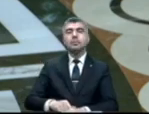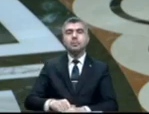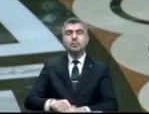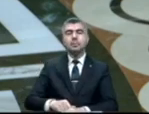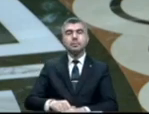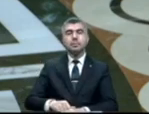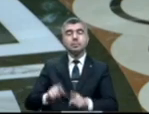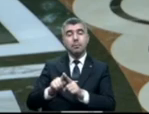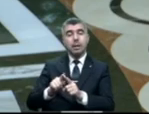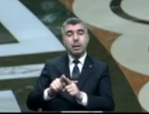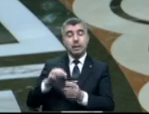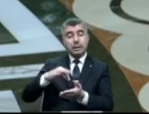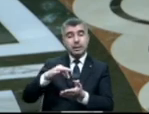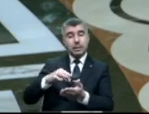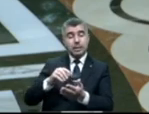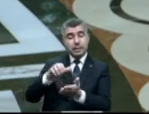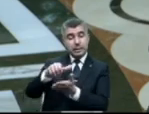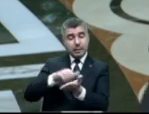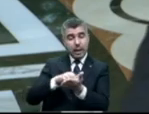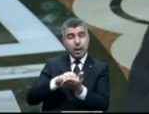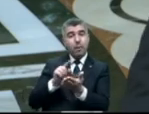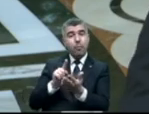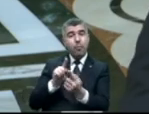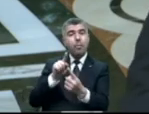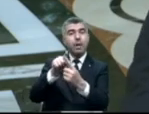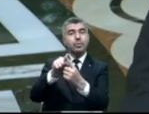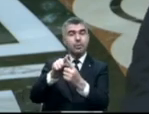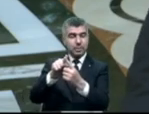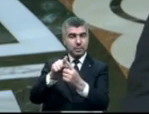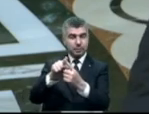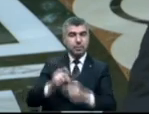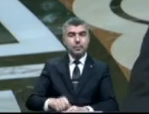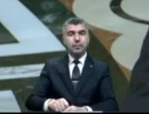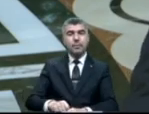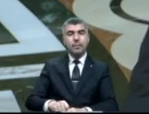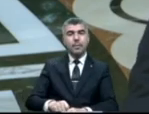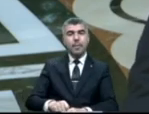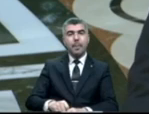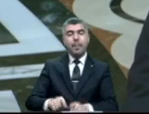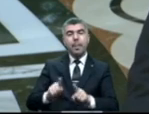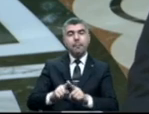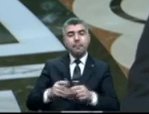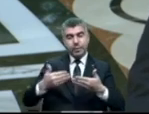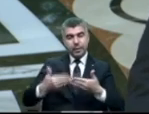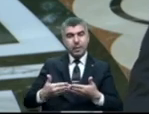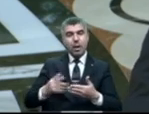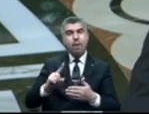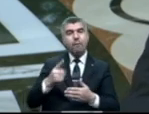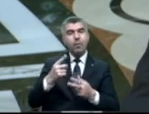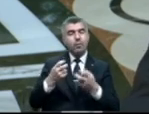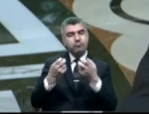الزرع المباشر احنا عملنا سيد المستشار المحترم عملنا واحد التجربة هذه السنة،